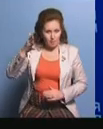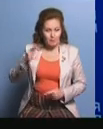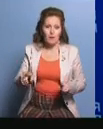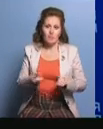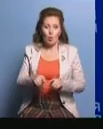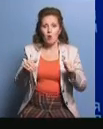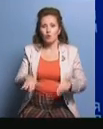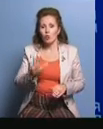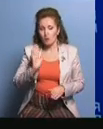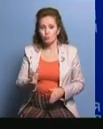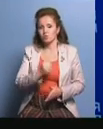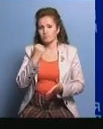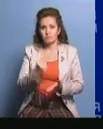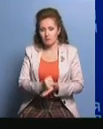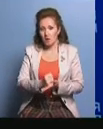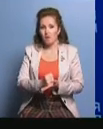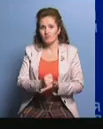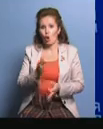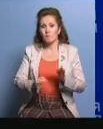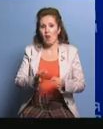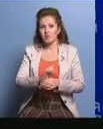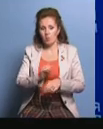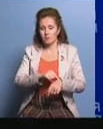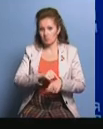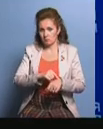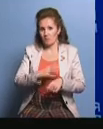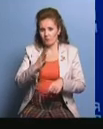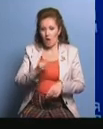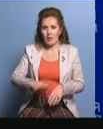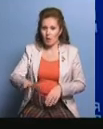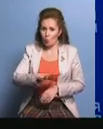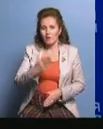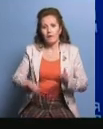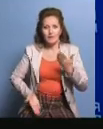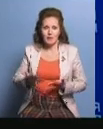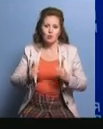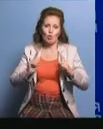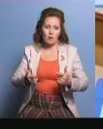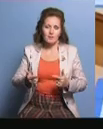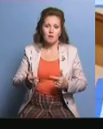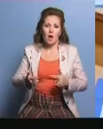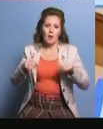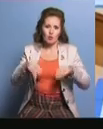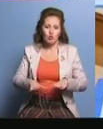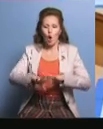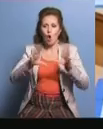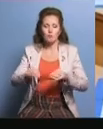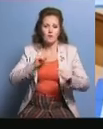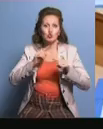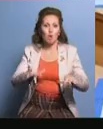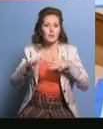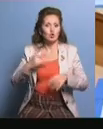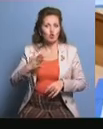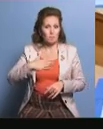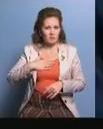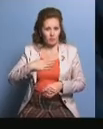нормативами, принятыми в регионе, либо согласно решению общего собрания собственников. На заседании решили, важно,